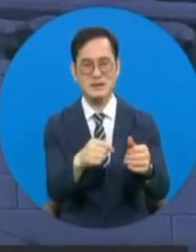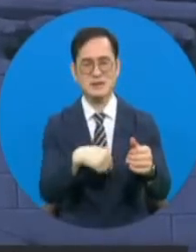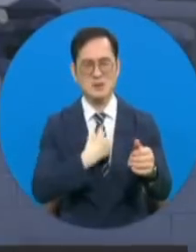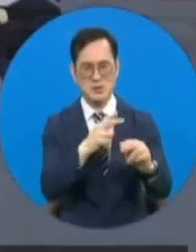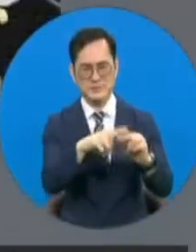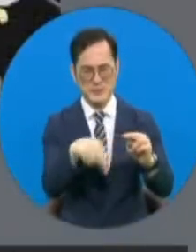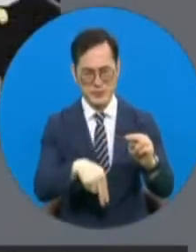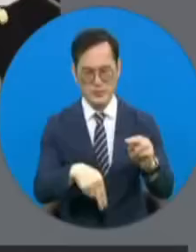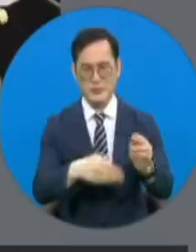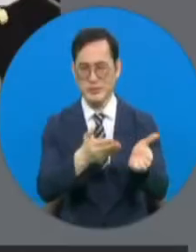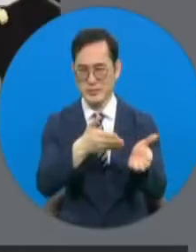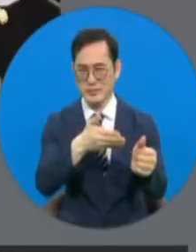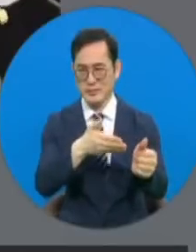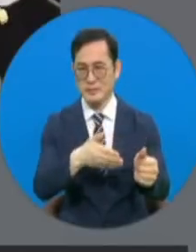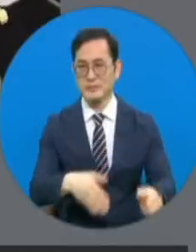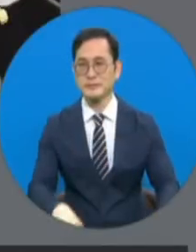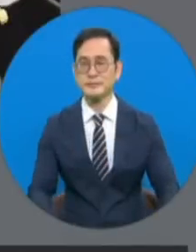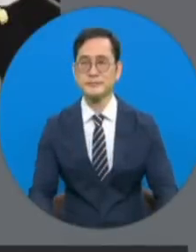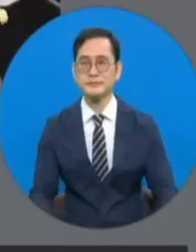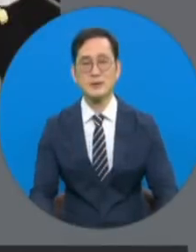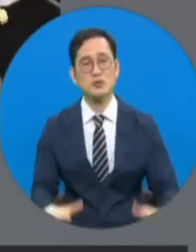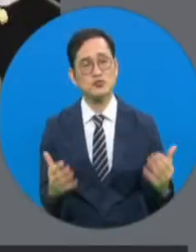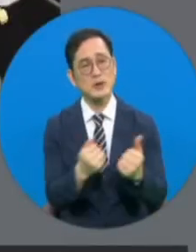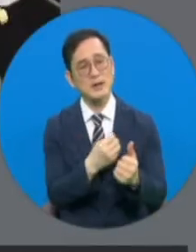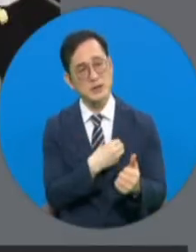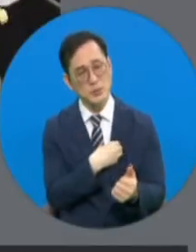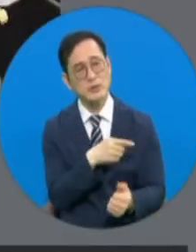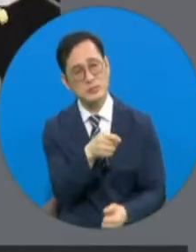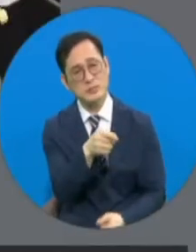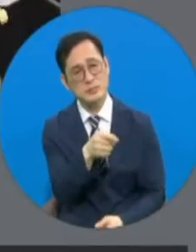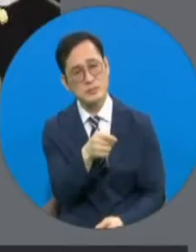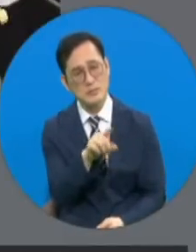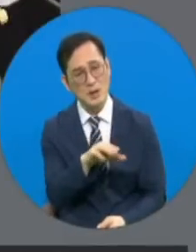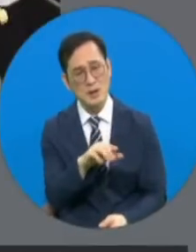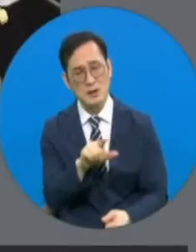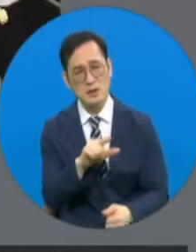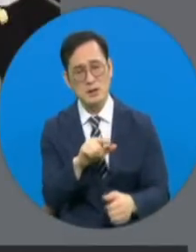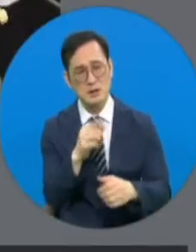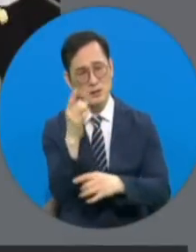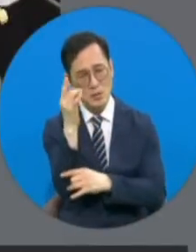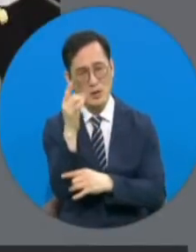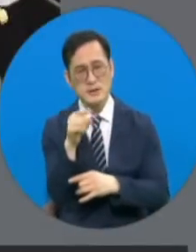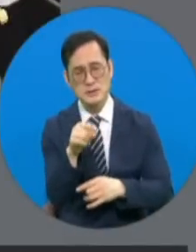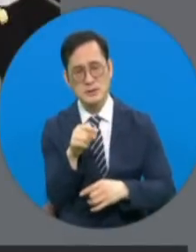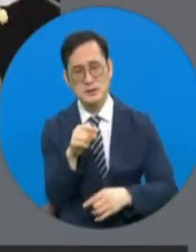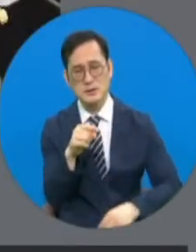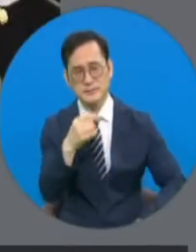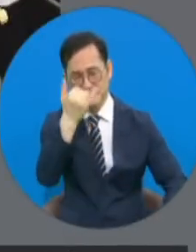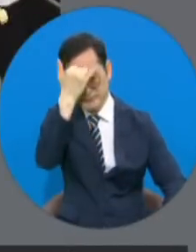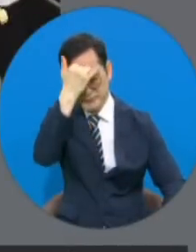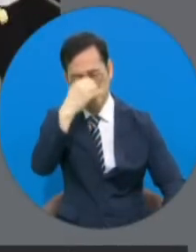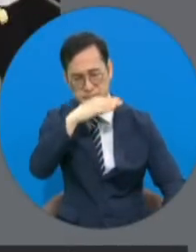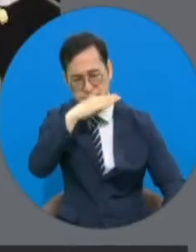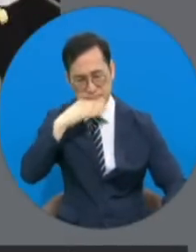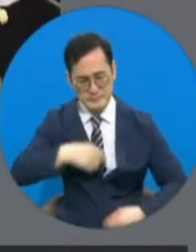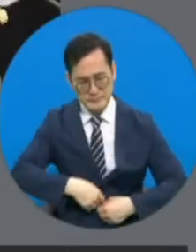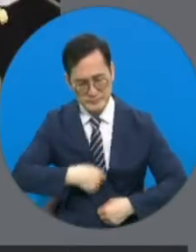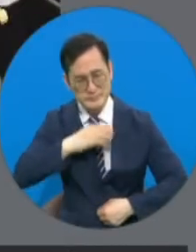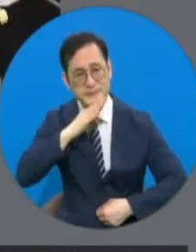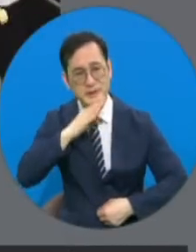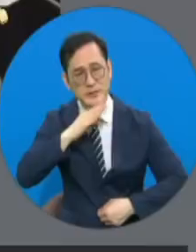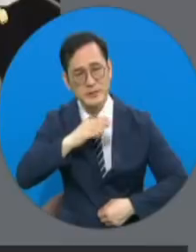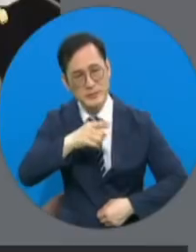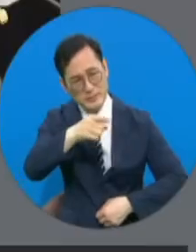했습니다 국회의원이라고 하면 요구되는 여러 가지 요건에 반하는 행동이다 지금 태도는 자진 사태 안 할 것